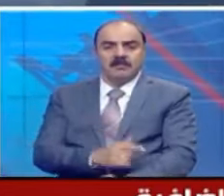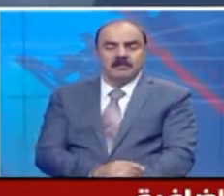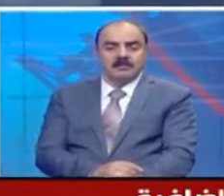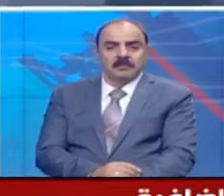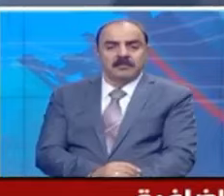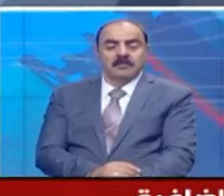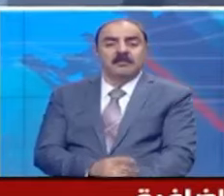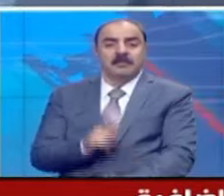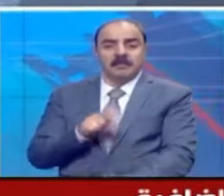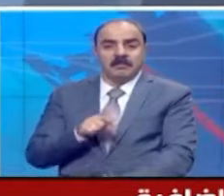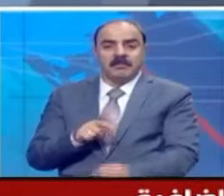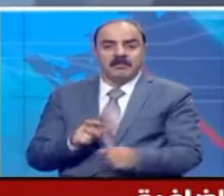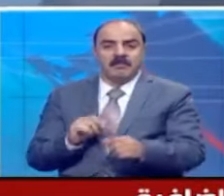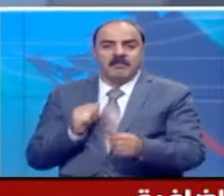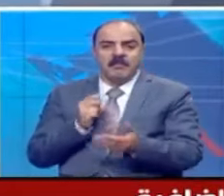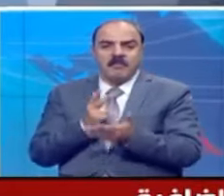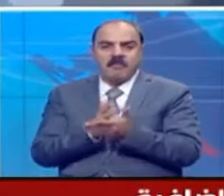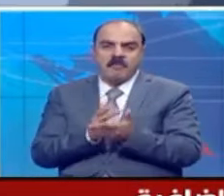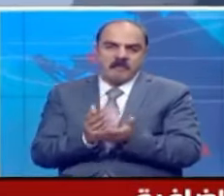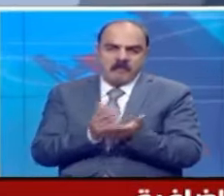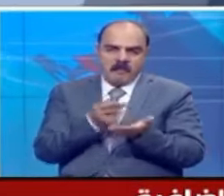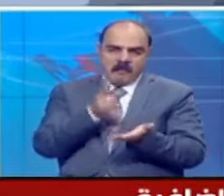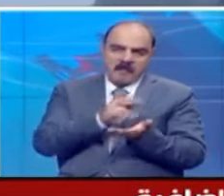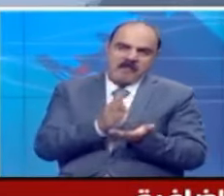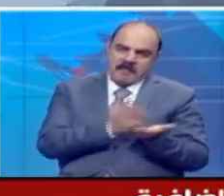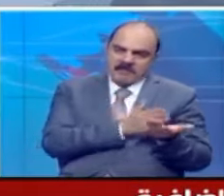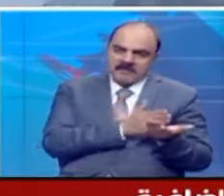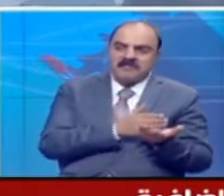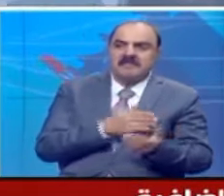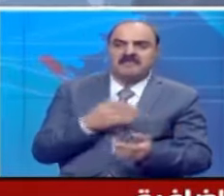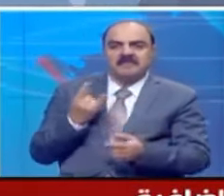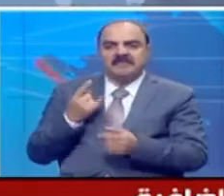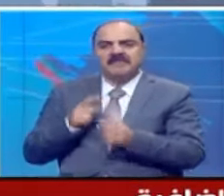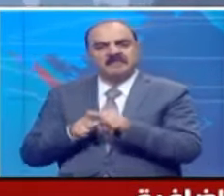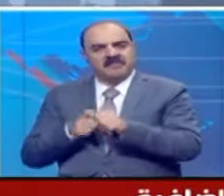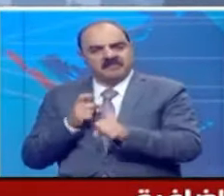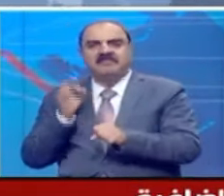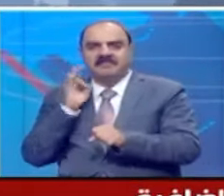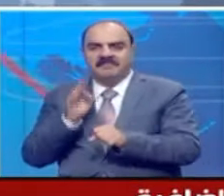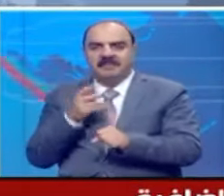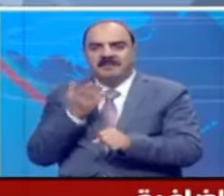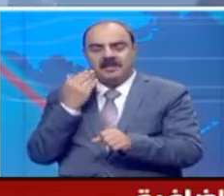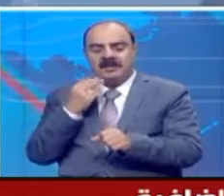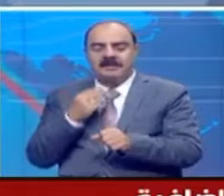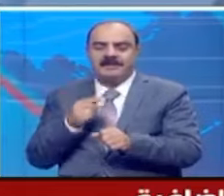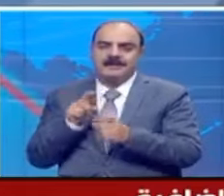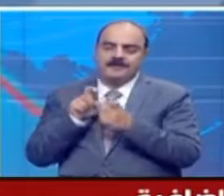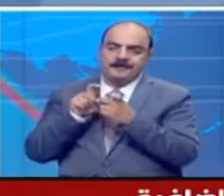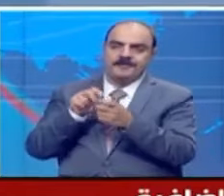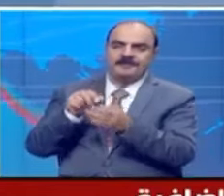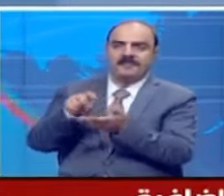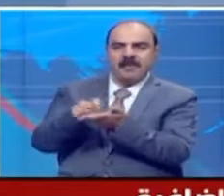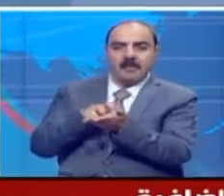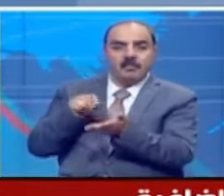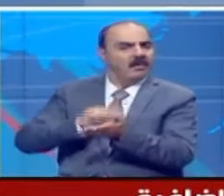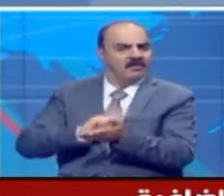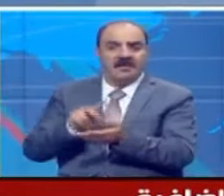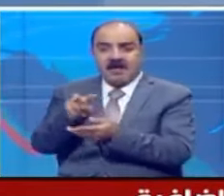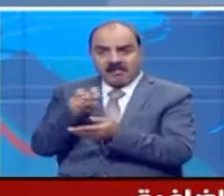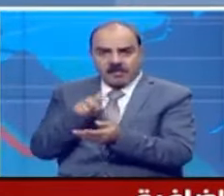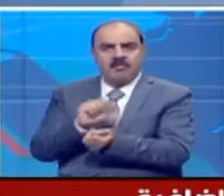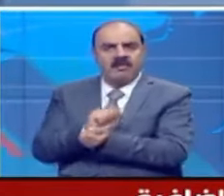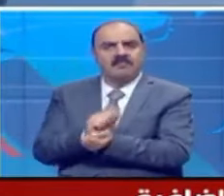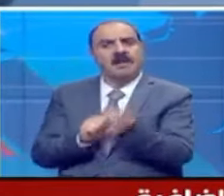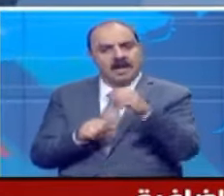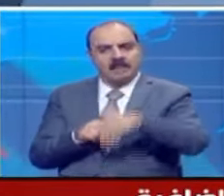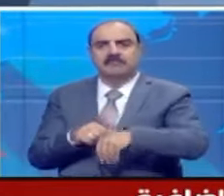الاسواق، لكن المره دي جايه في وسط حملات، واظن انه تشديد العقوبات هيبقى مهم، الحسم هيبقى مهم في مواجهه ارتفاع